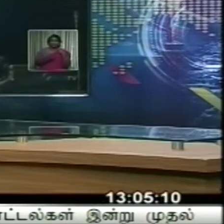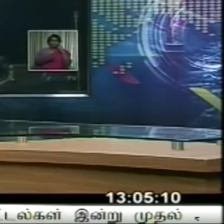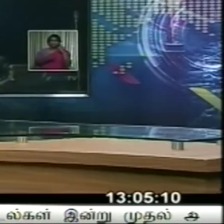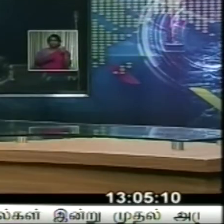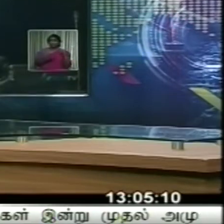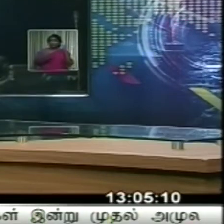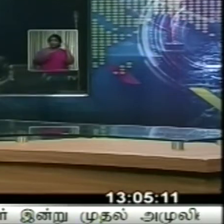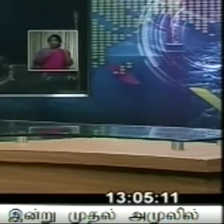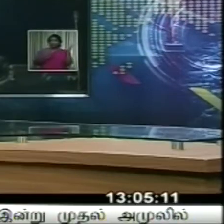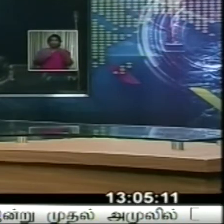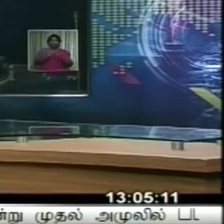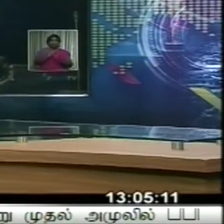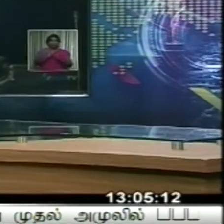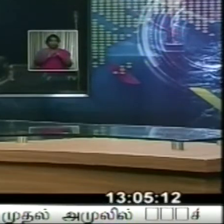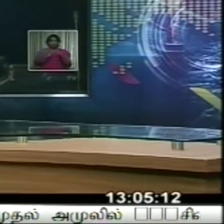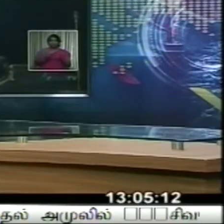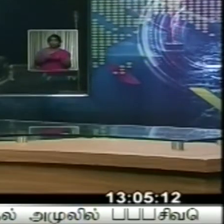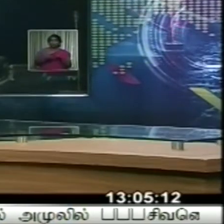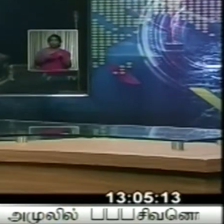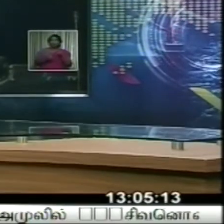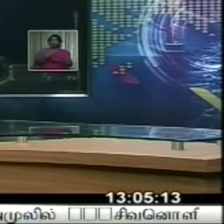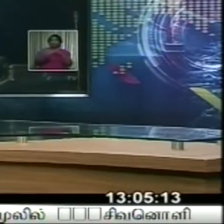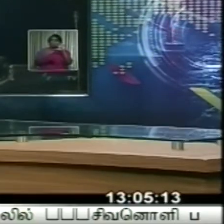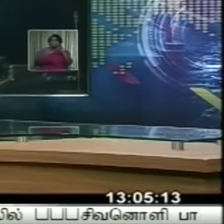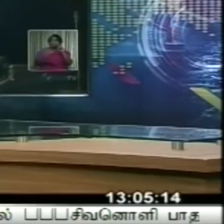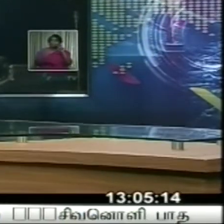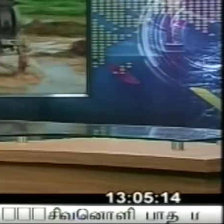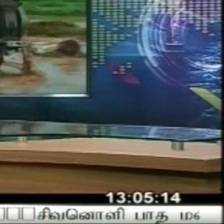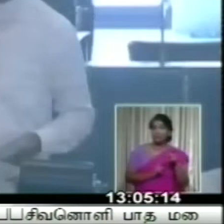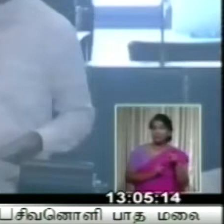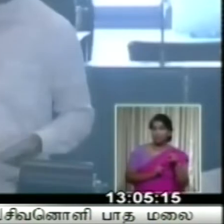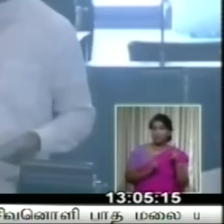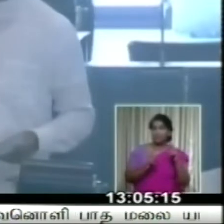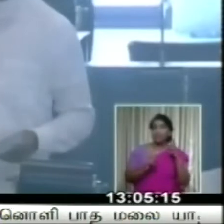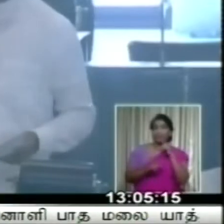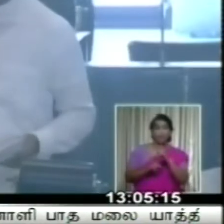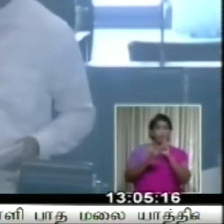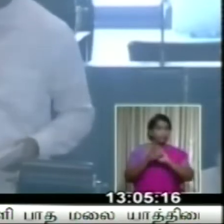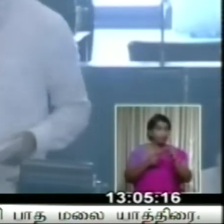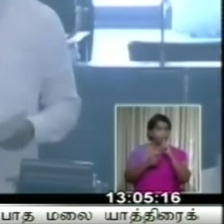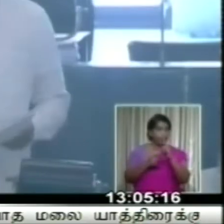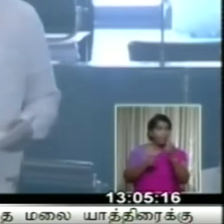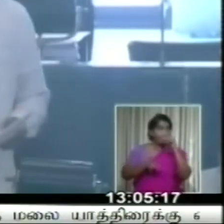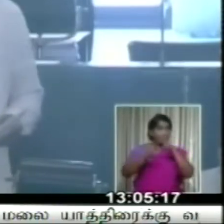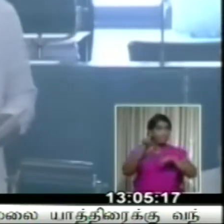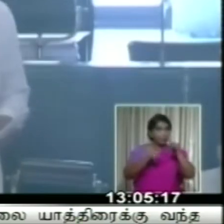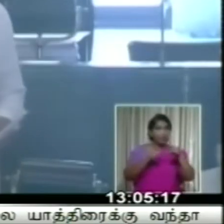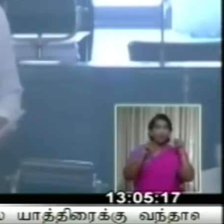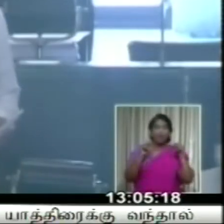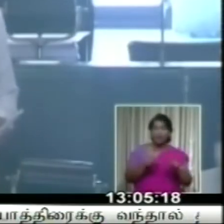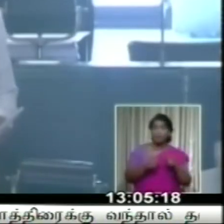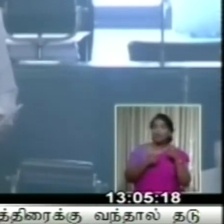நிதியமைச்சரிடம் கோரிக்கை விடுத்துள்ளதாக அவர் இன்று பாராளுமன்றத்தில் தெரிவித்தார். இதா இப்பா கியப்பு ஏ மிலசூத்ரைய